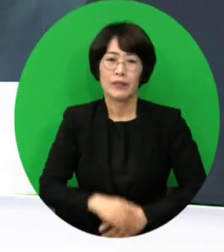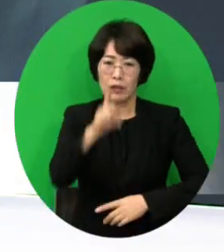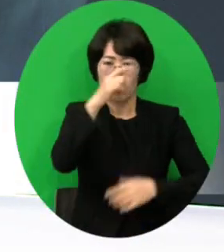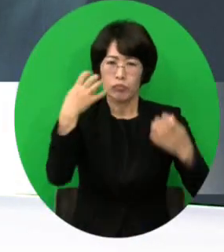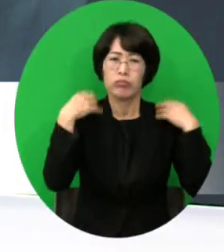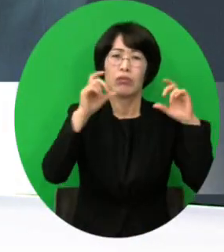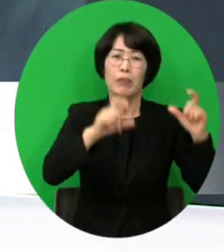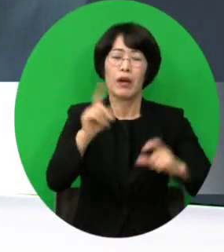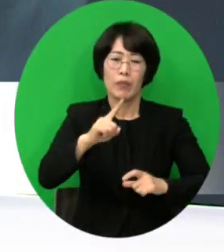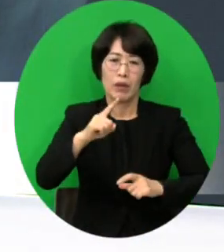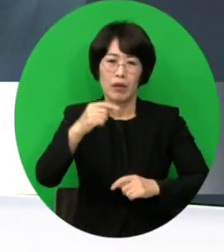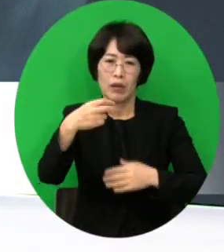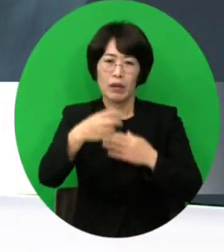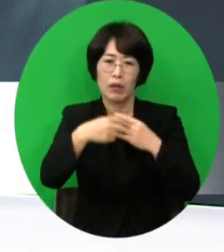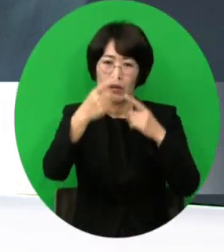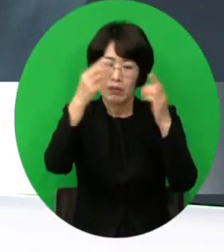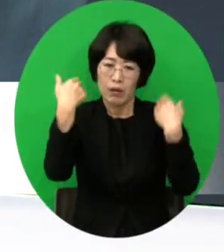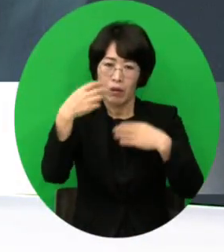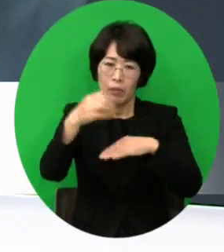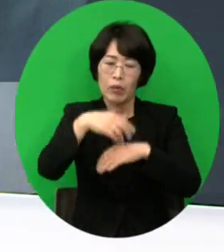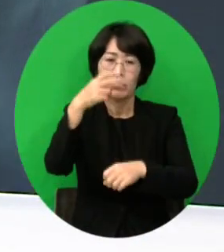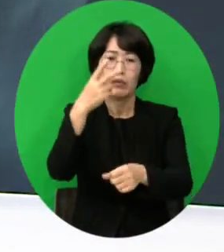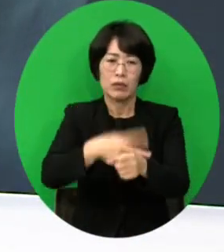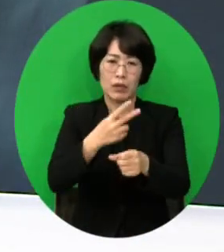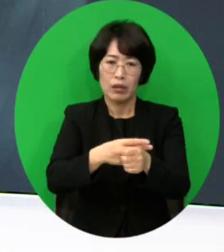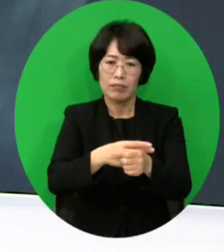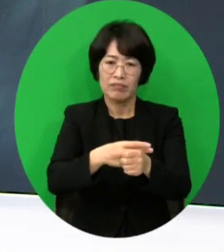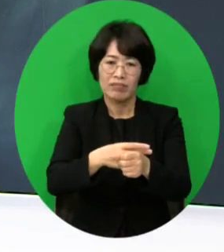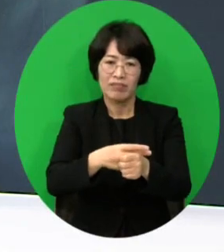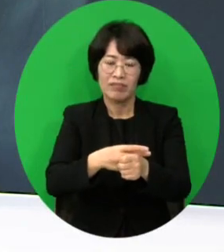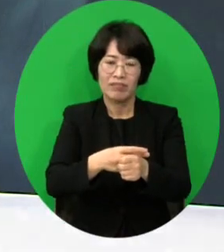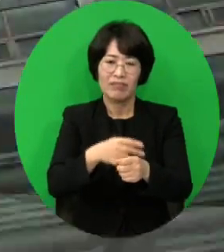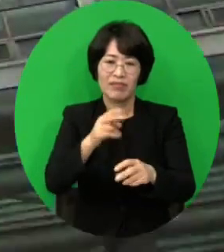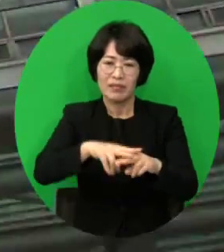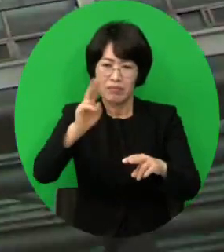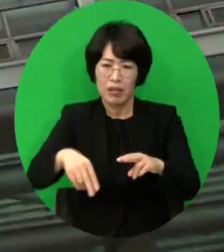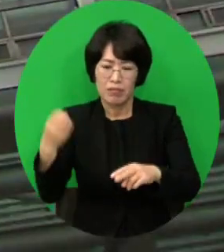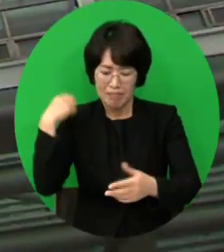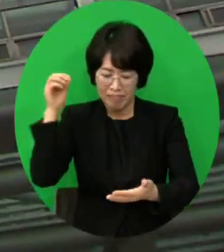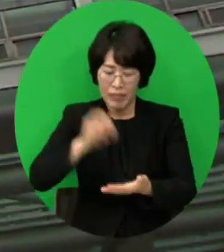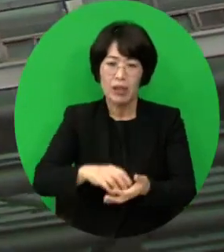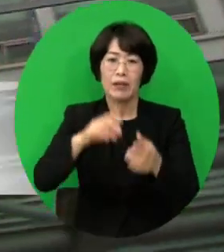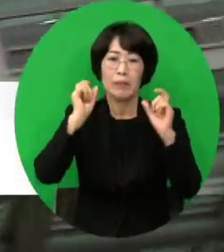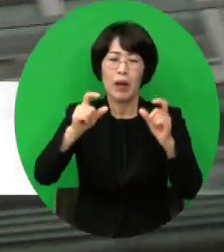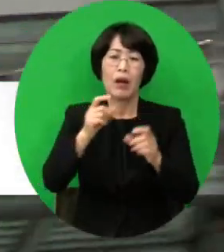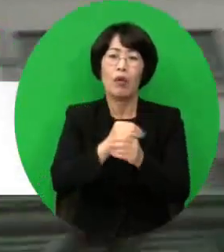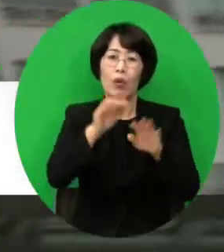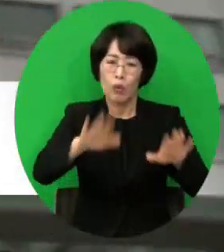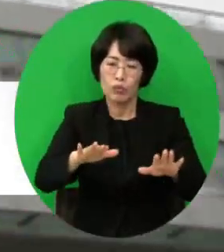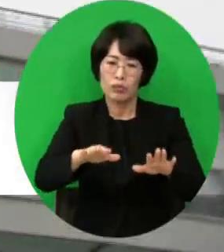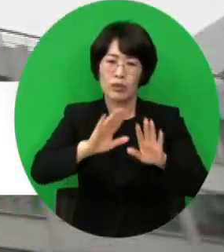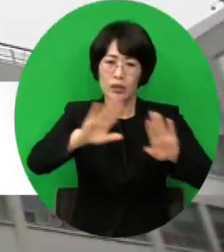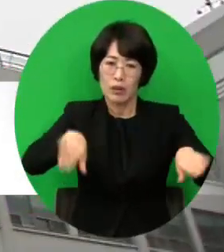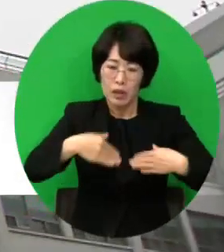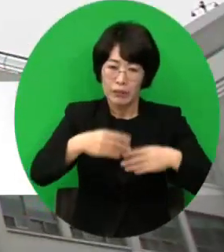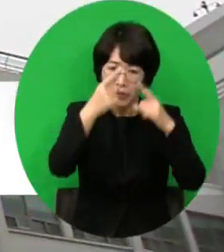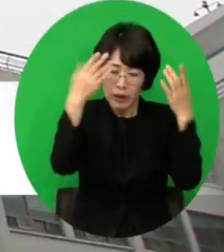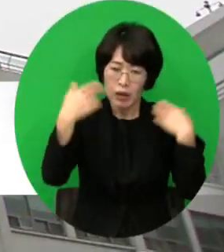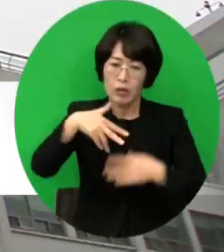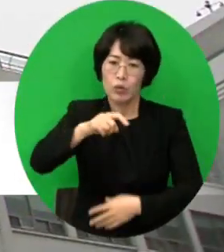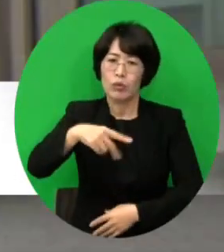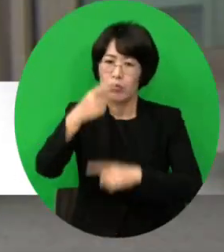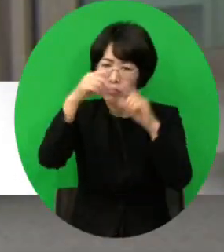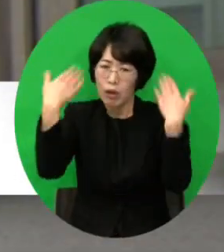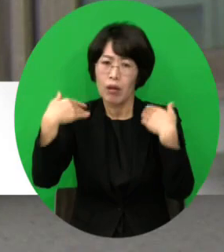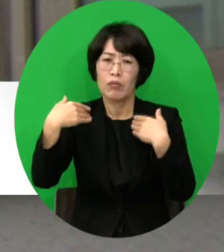정부가 제시한 전공의들의 복귀 시한인 오늘 전남대 조선대병원에선 여전히 대다수가 복귀하지 않은 것으로